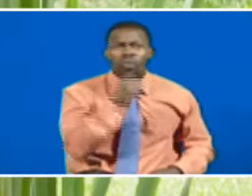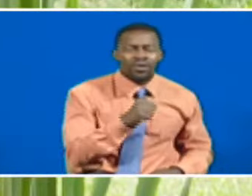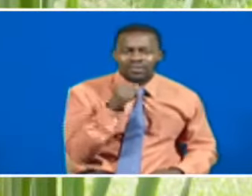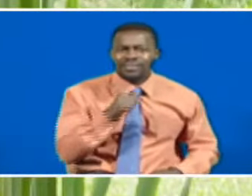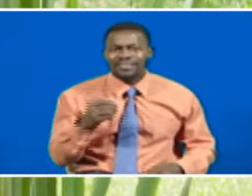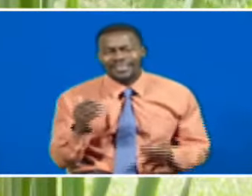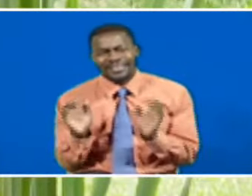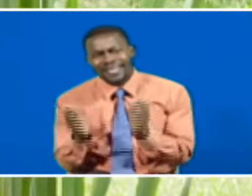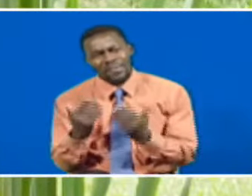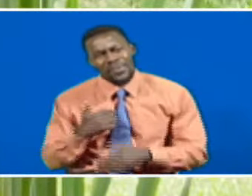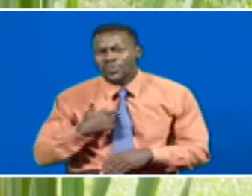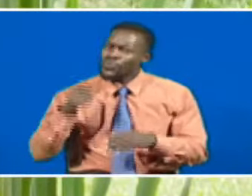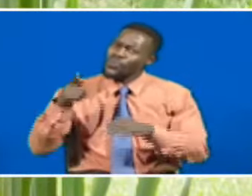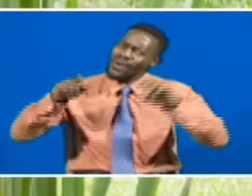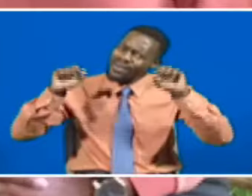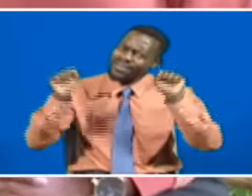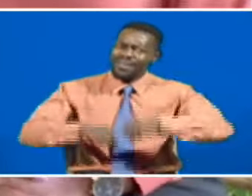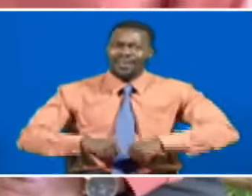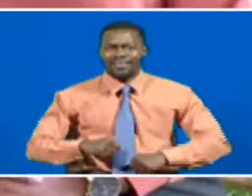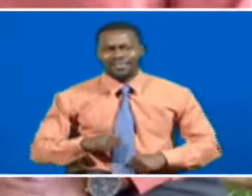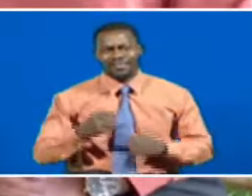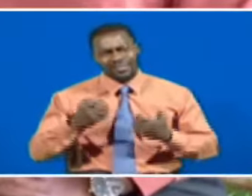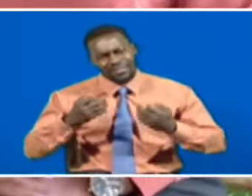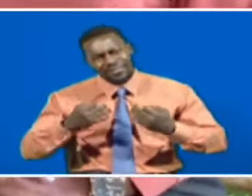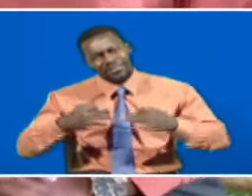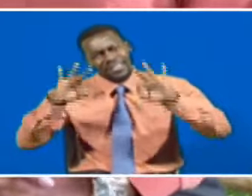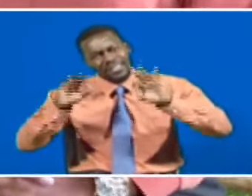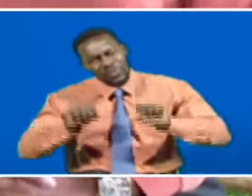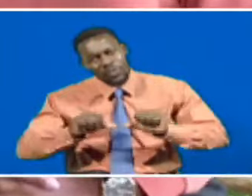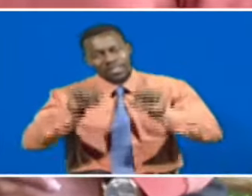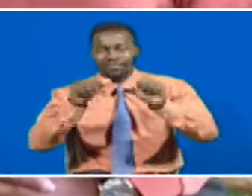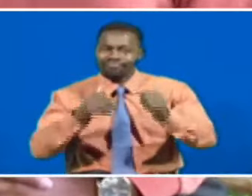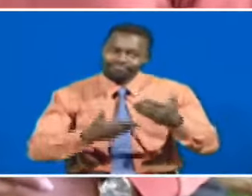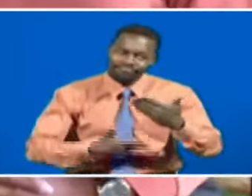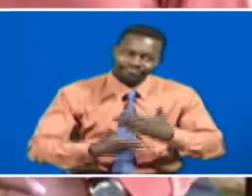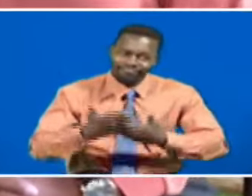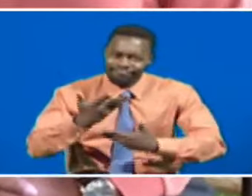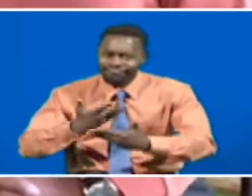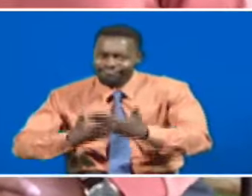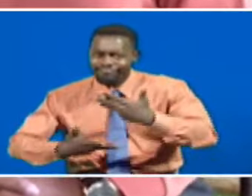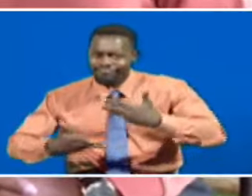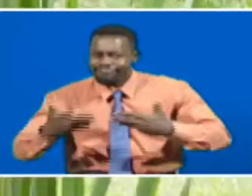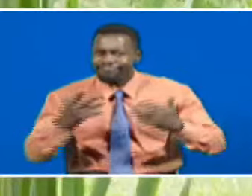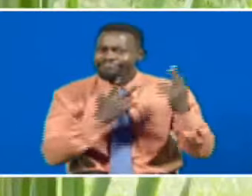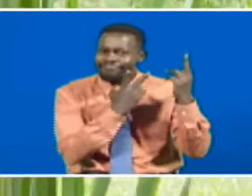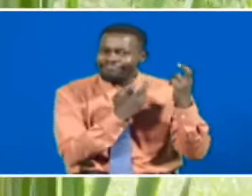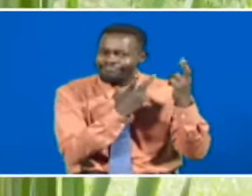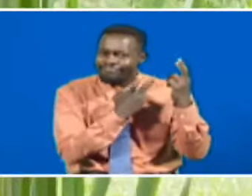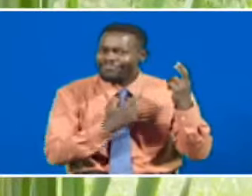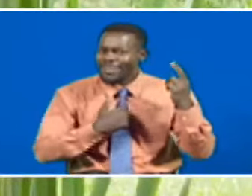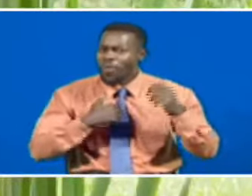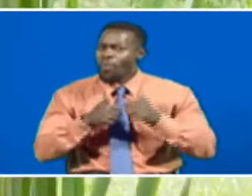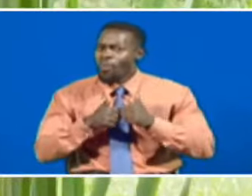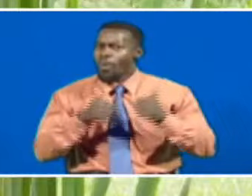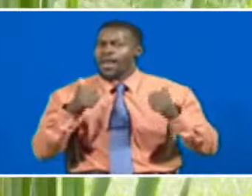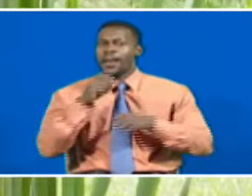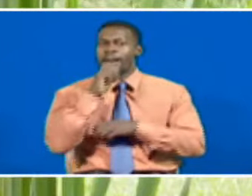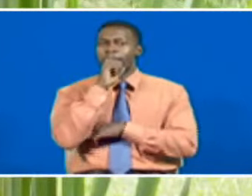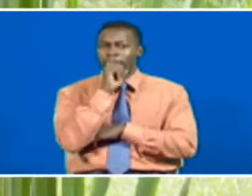wewe waweza. Na ikakuwa wakati nazungumza nao, wakati nawaeleza mambo, wananipa sikio na wanatega sikio sana. Na ikakuwa